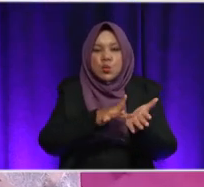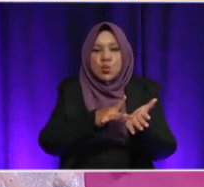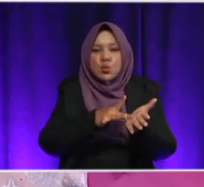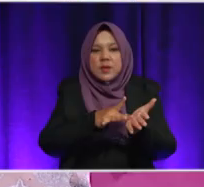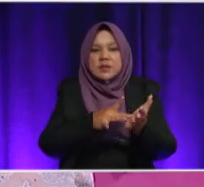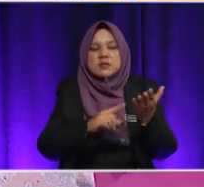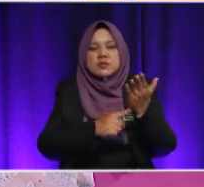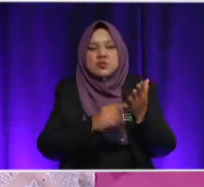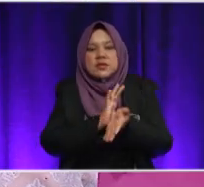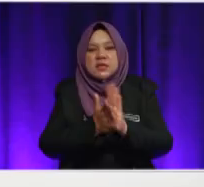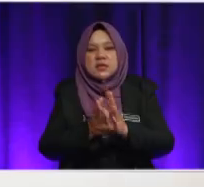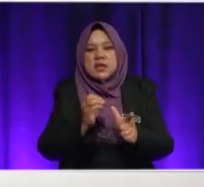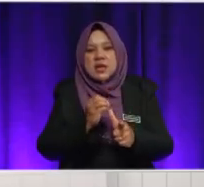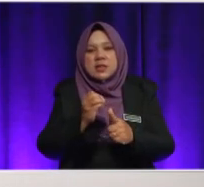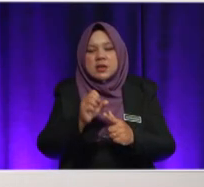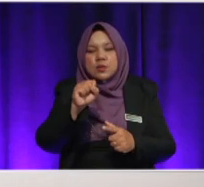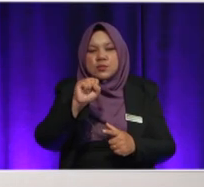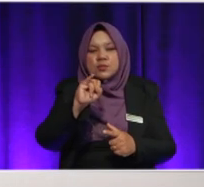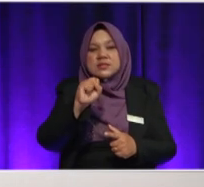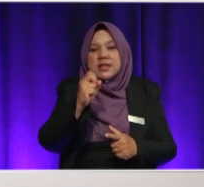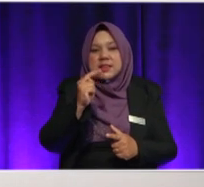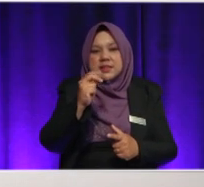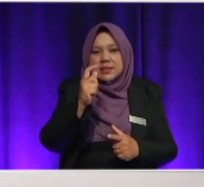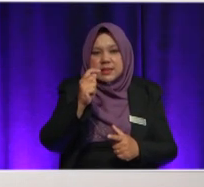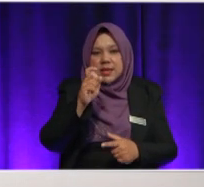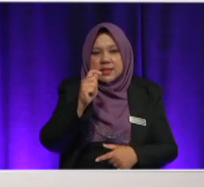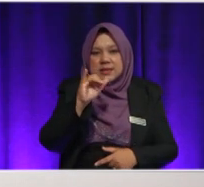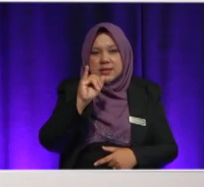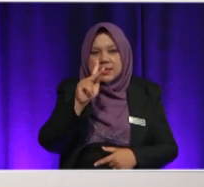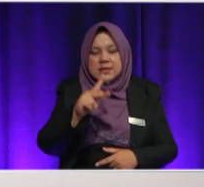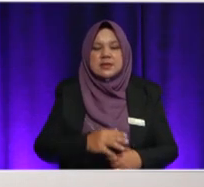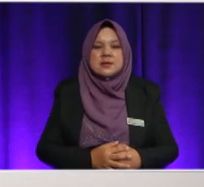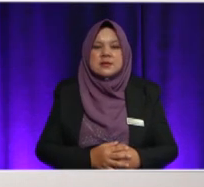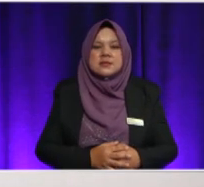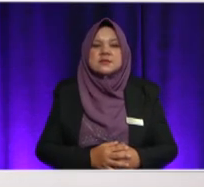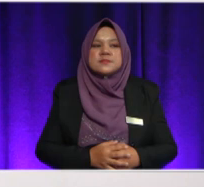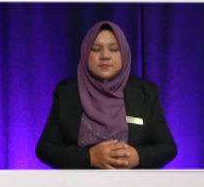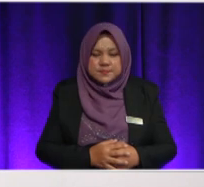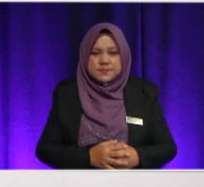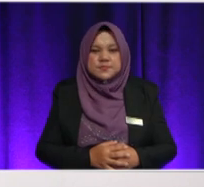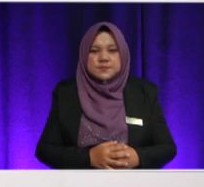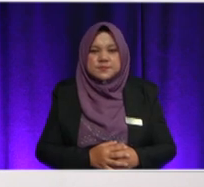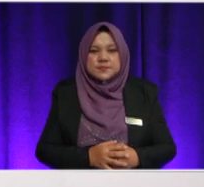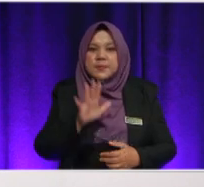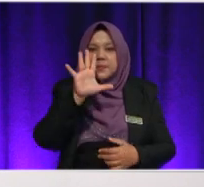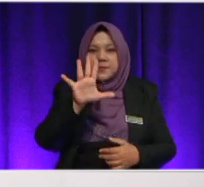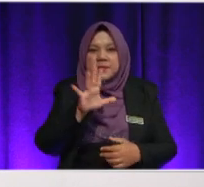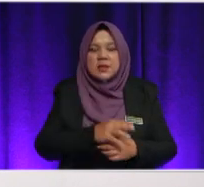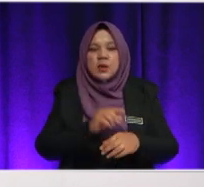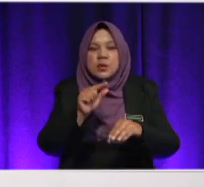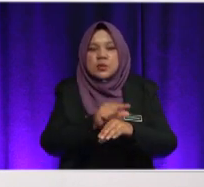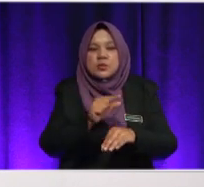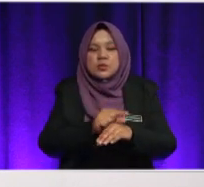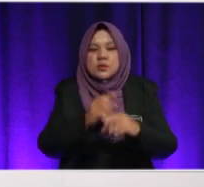semula jadi kesintetik menggunakan eee ubah-ubah Tan sintetik bagus yang kelima menggunakan